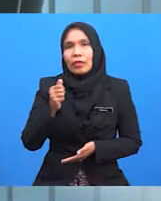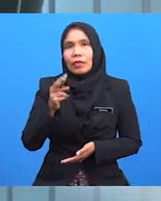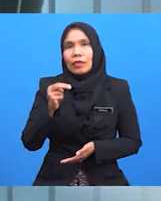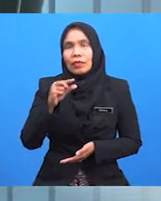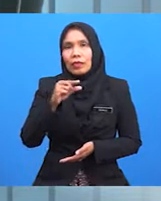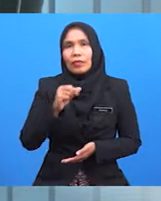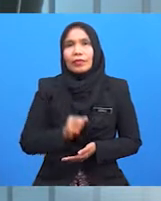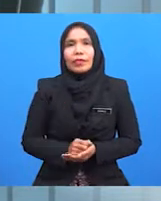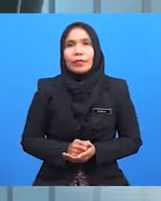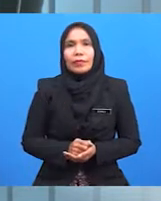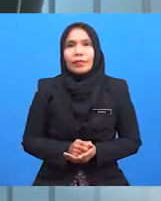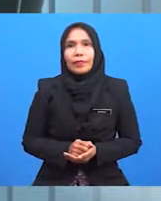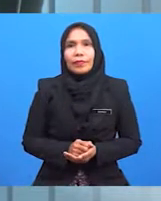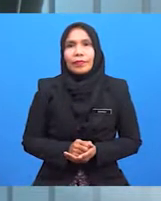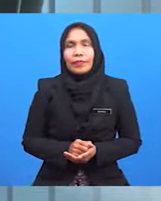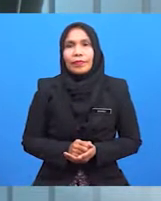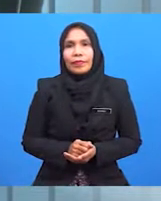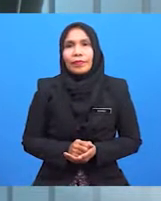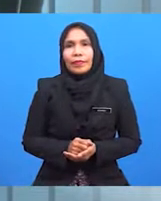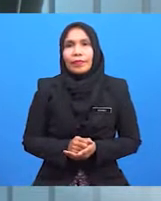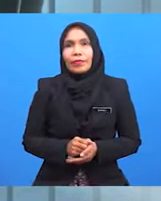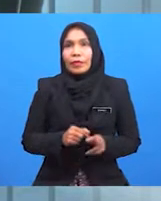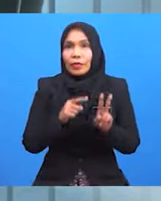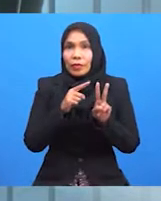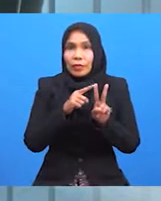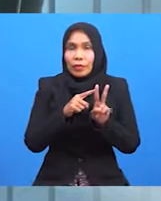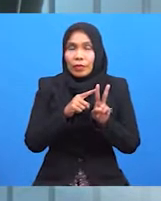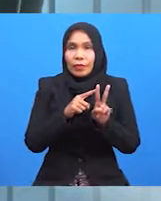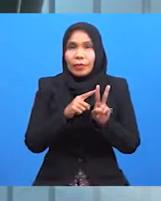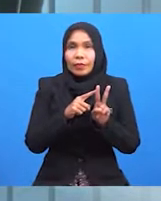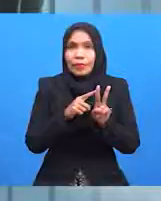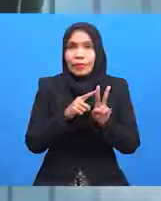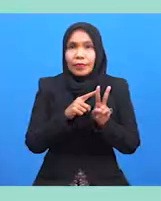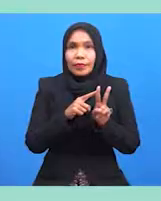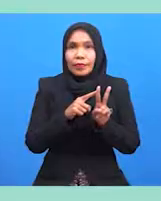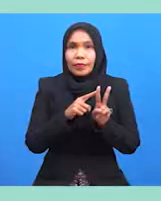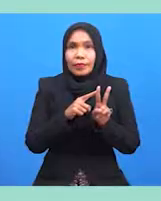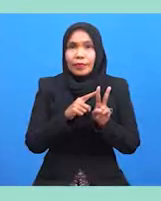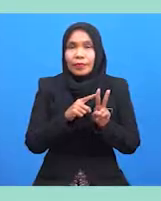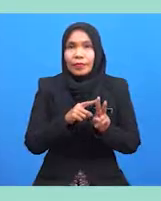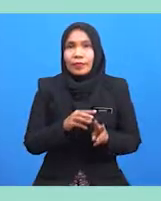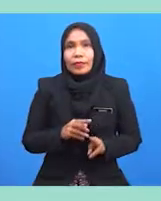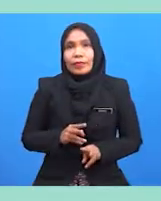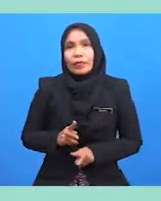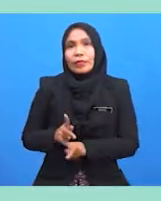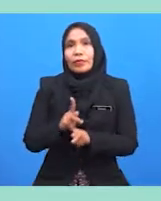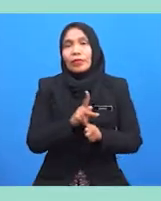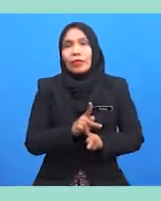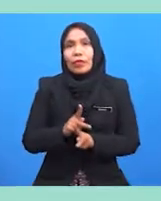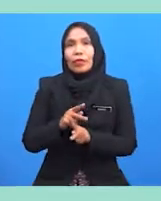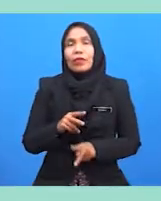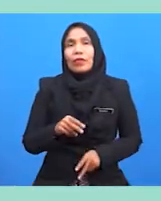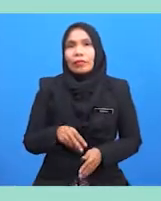Fungsi kedua, Bank Pusat sebagai jurubank kepada Bank Perdagangan dengan mengawal nisbah rezerv